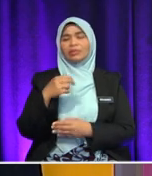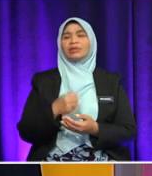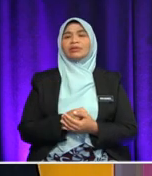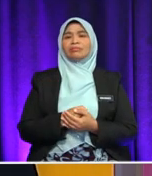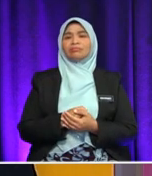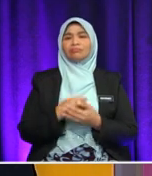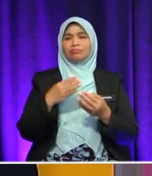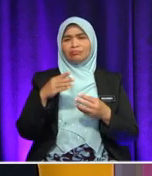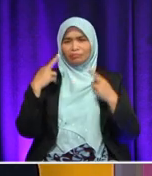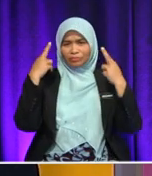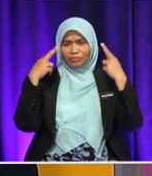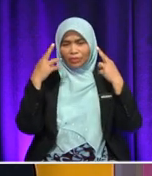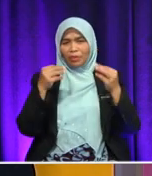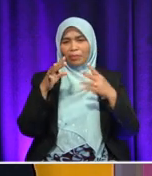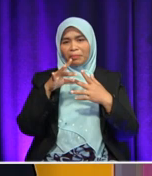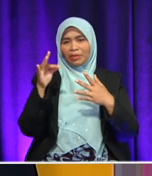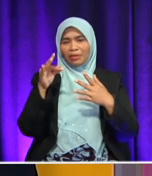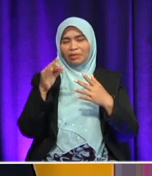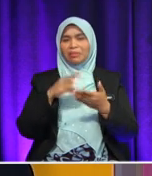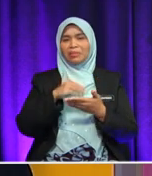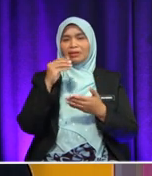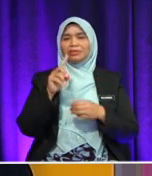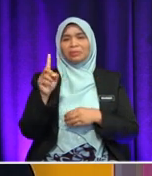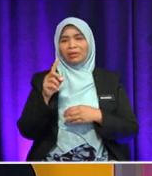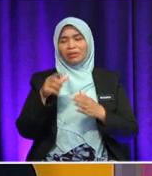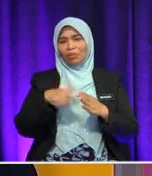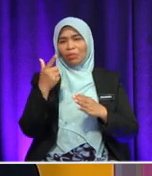dalam negara ke dalam